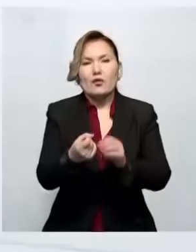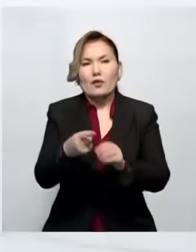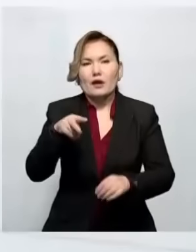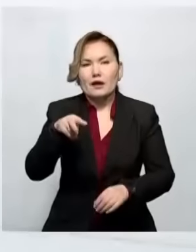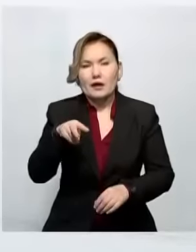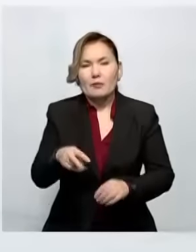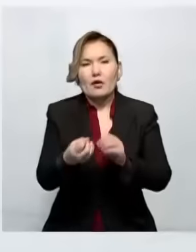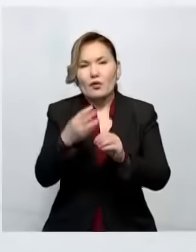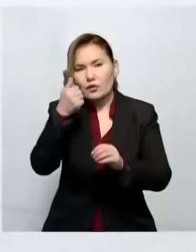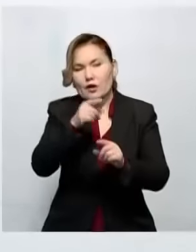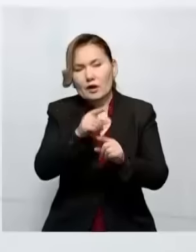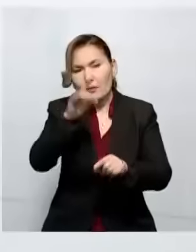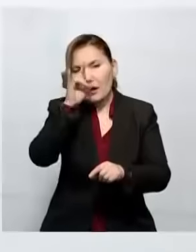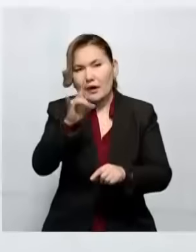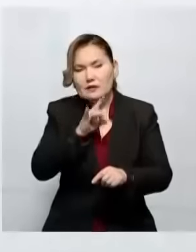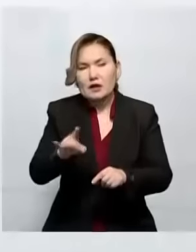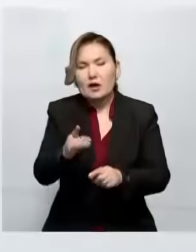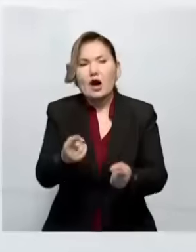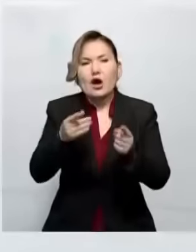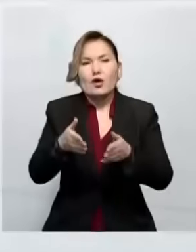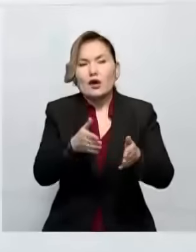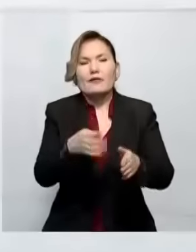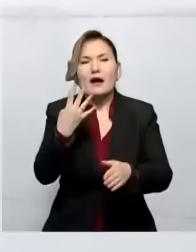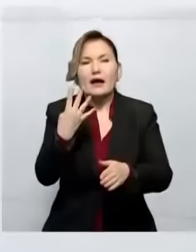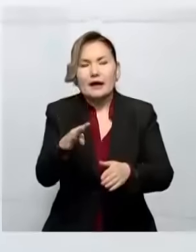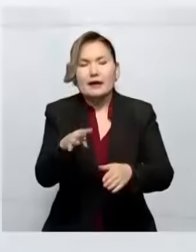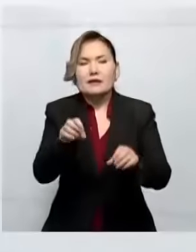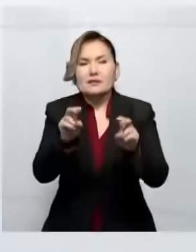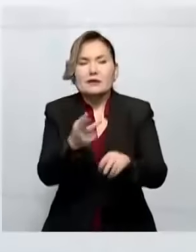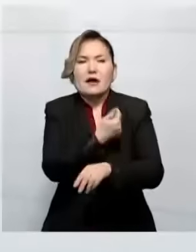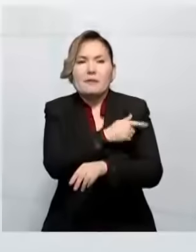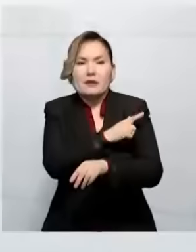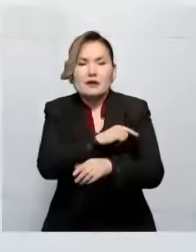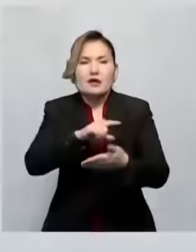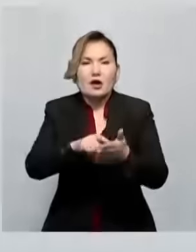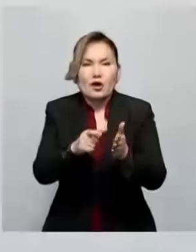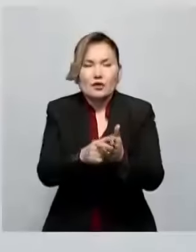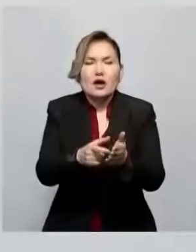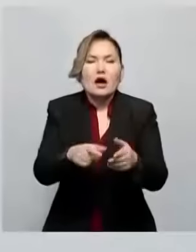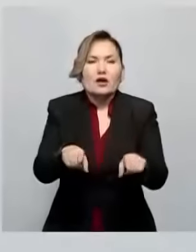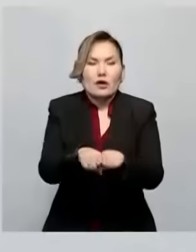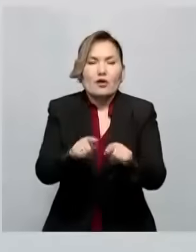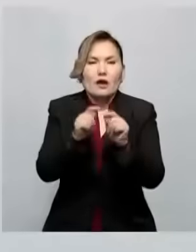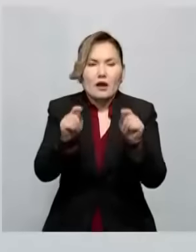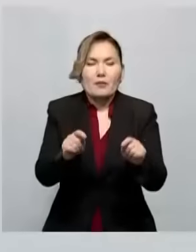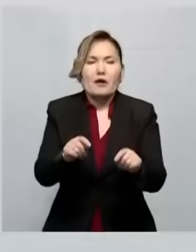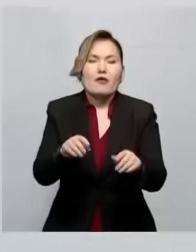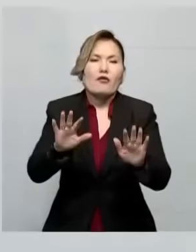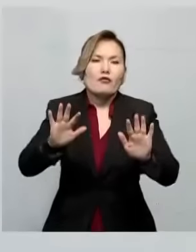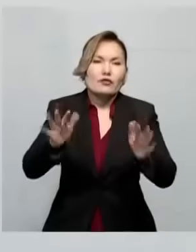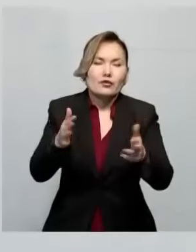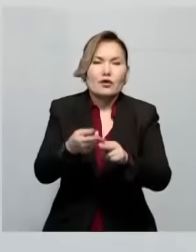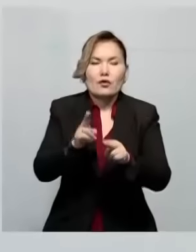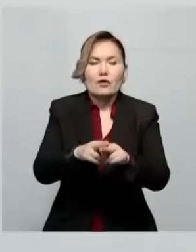2011-2014 жылдар аралығында еліміздің күре жолдарында осындай 40 медициналық құтқару пункті ашылған еді. Мақсат – жол апаты кезінде